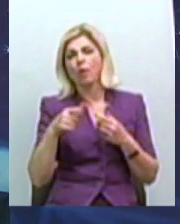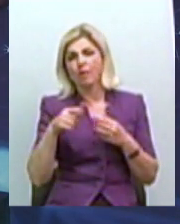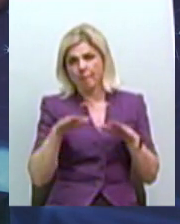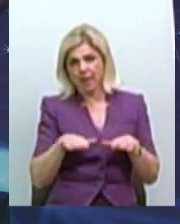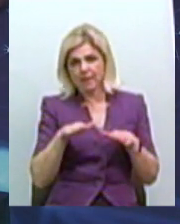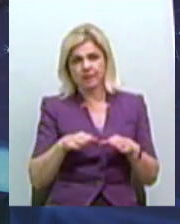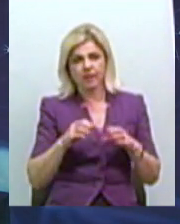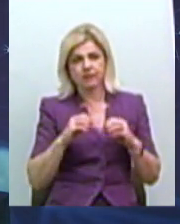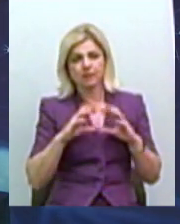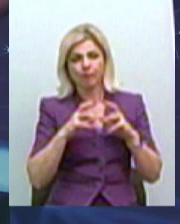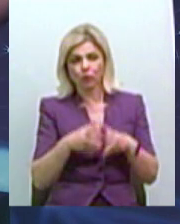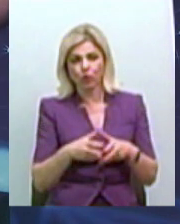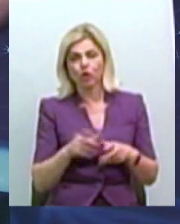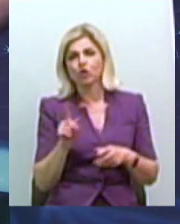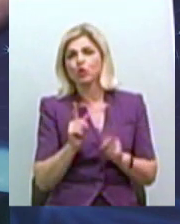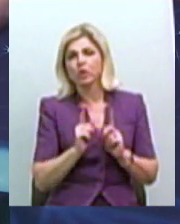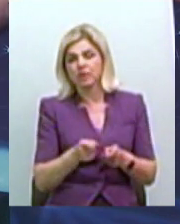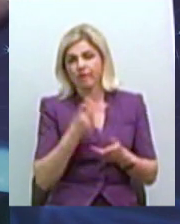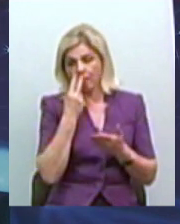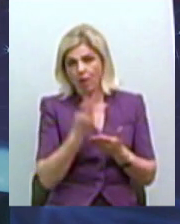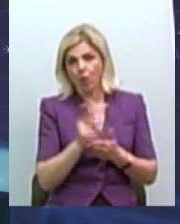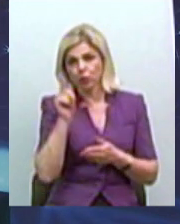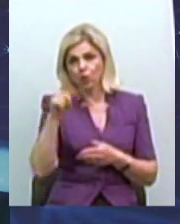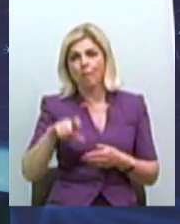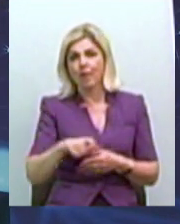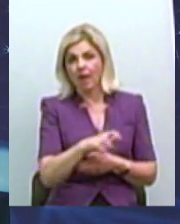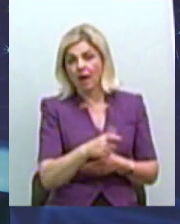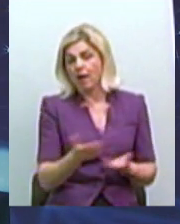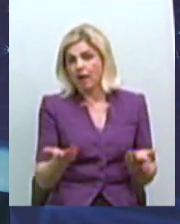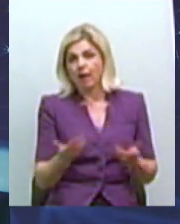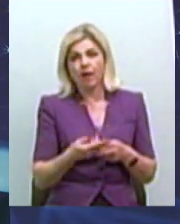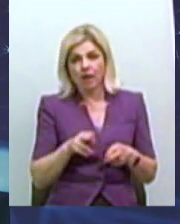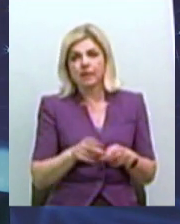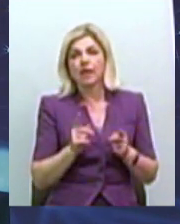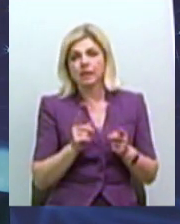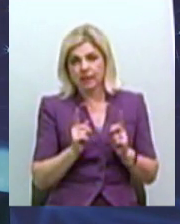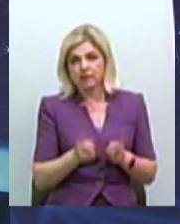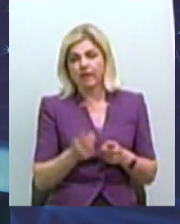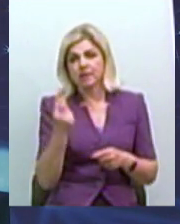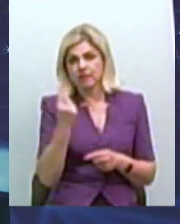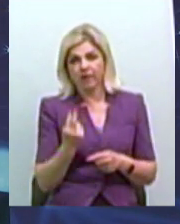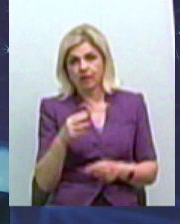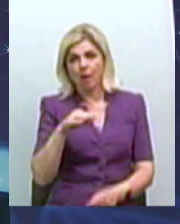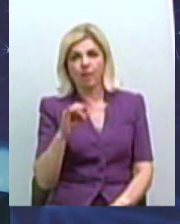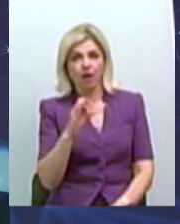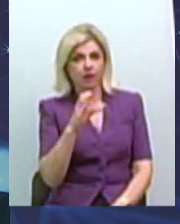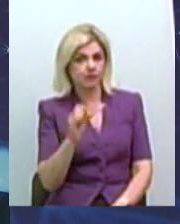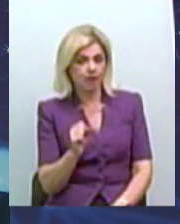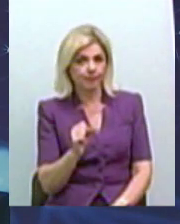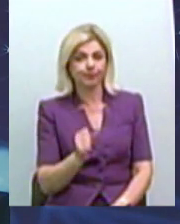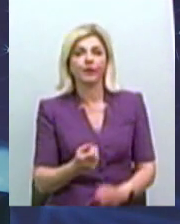на другом конце Нижнего Бурга. Посмотрите, на что похоже то побережье. Это действительно приблизительно цвет Марса. То есть